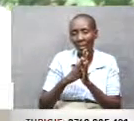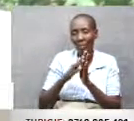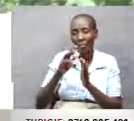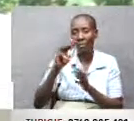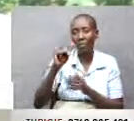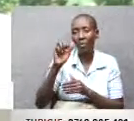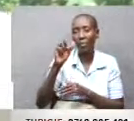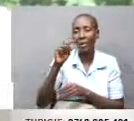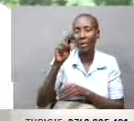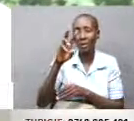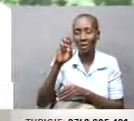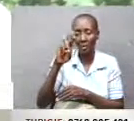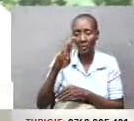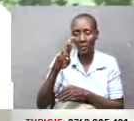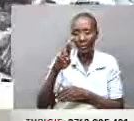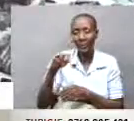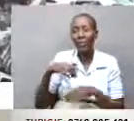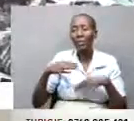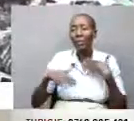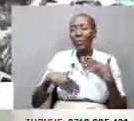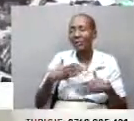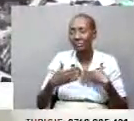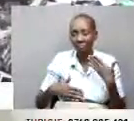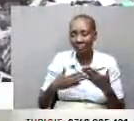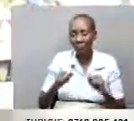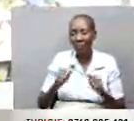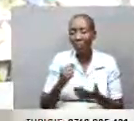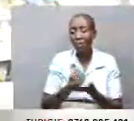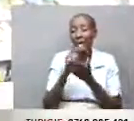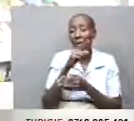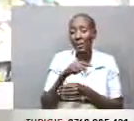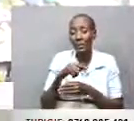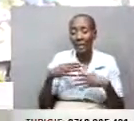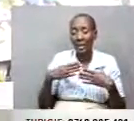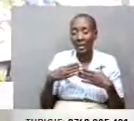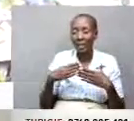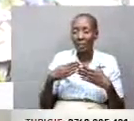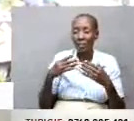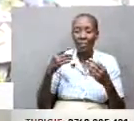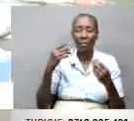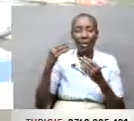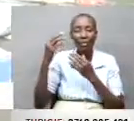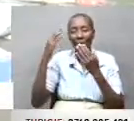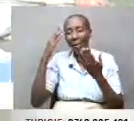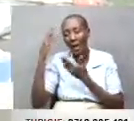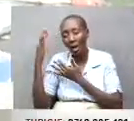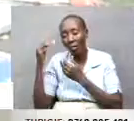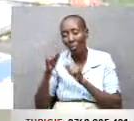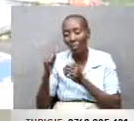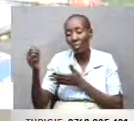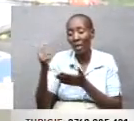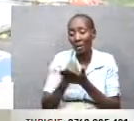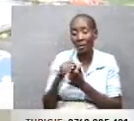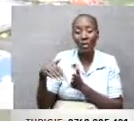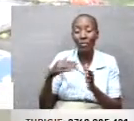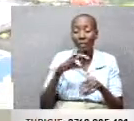Tukao tumefurahia kwamba itatusaidia. Wenyeji walikusudia sehemu hii itakuwa na manufaa kwao kwa kutoa nafasi za ajira, lakini